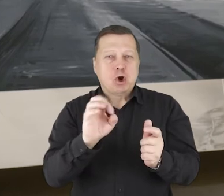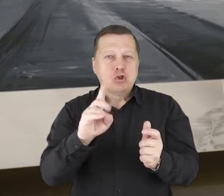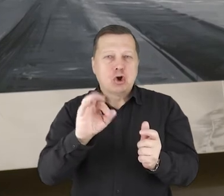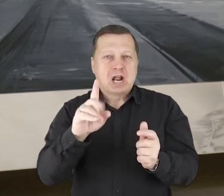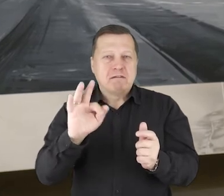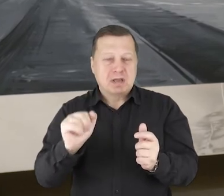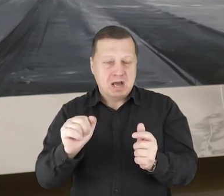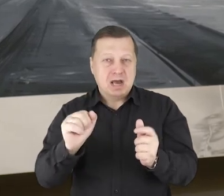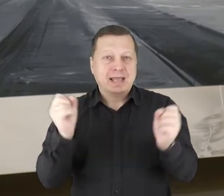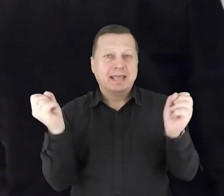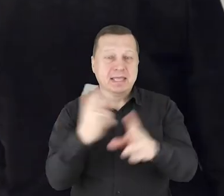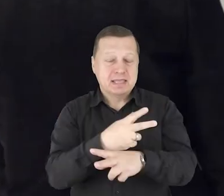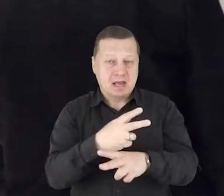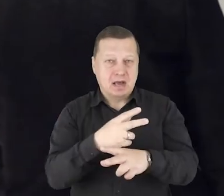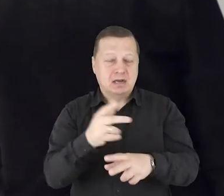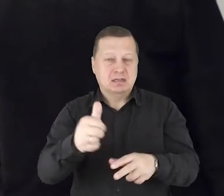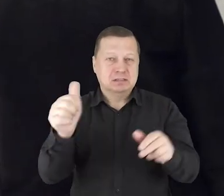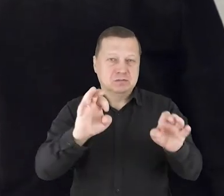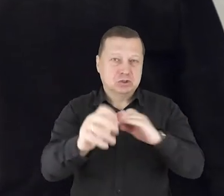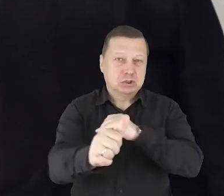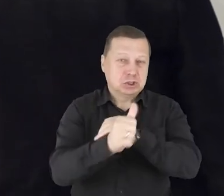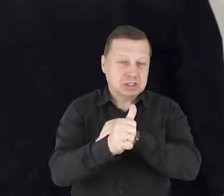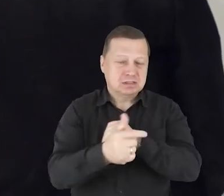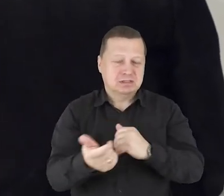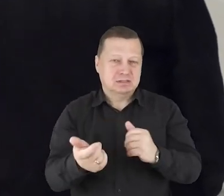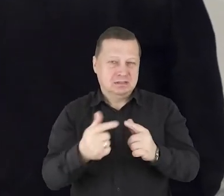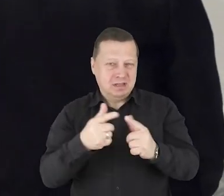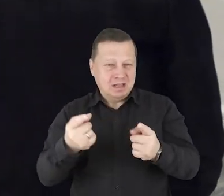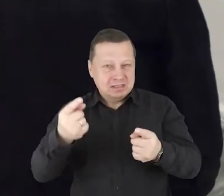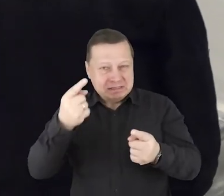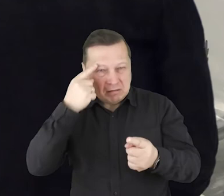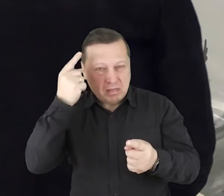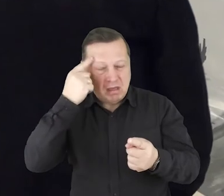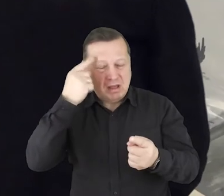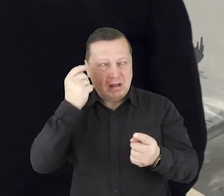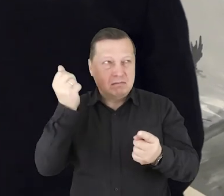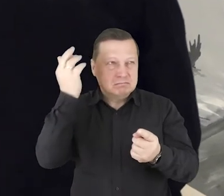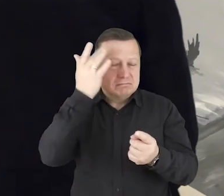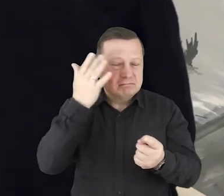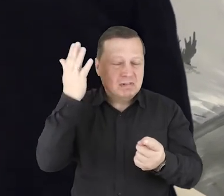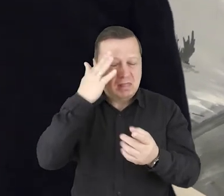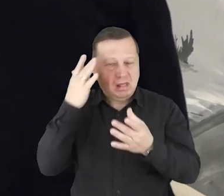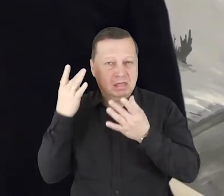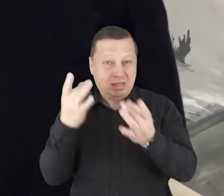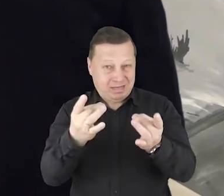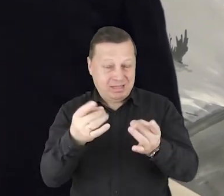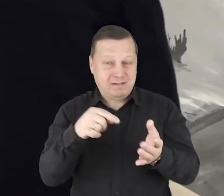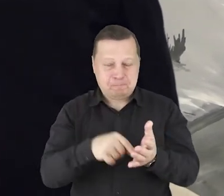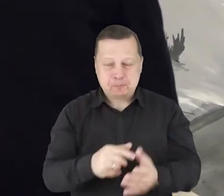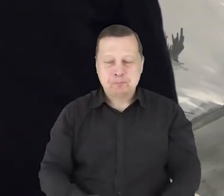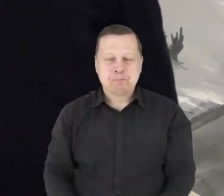kina, szczególnie takiego kina z lat 60., czegoś bardzo sentymentalnego i